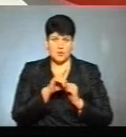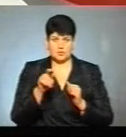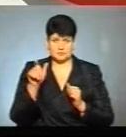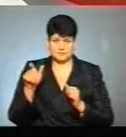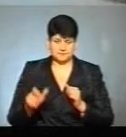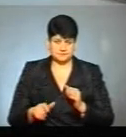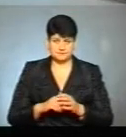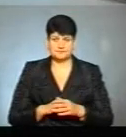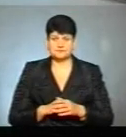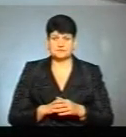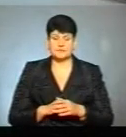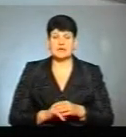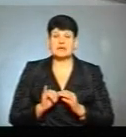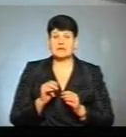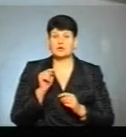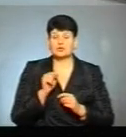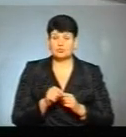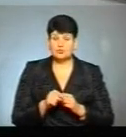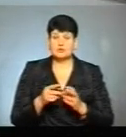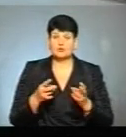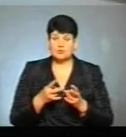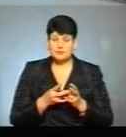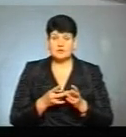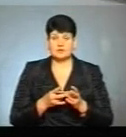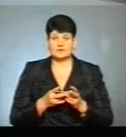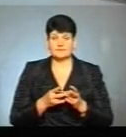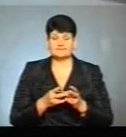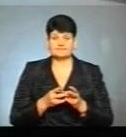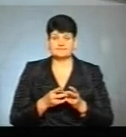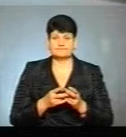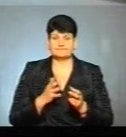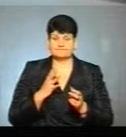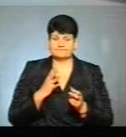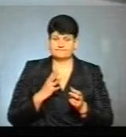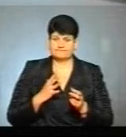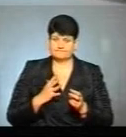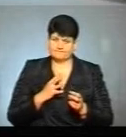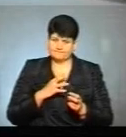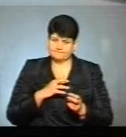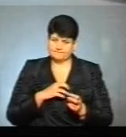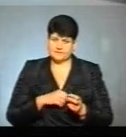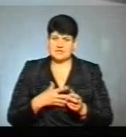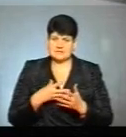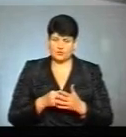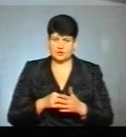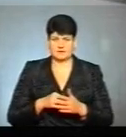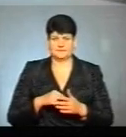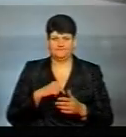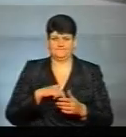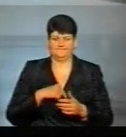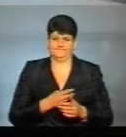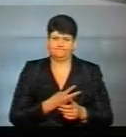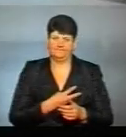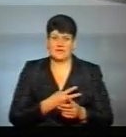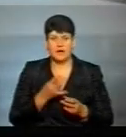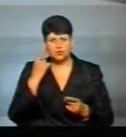громадянина. І тому десь необхідно переступати через свої власні амбіції, бачення і свої власні потреби, і